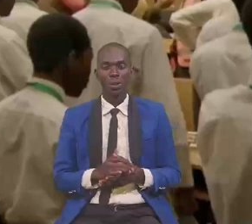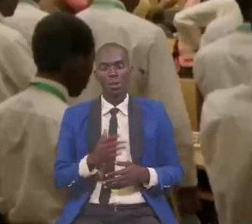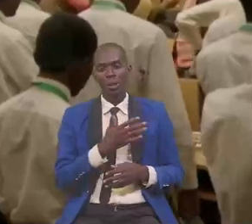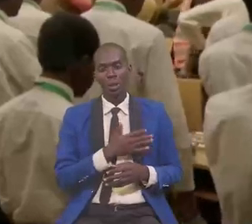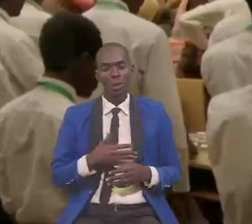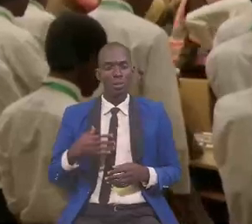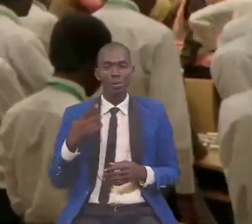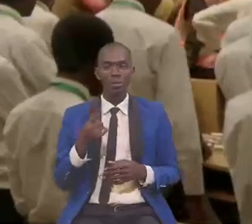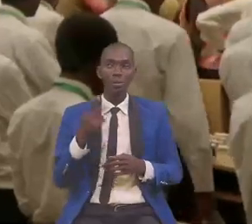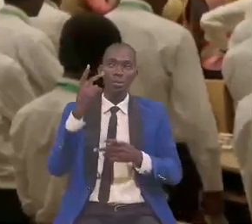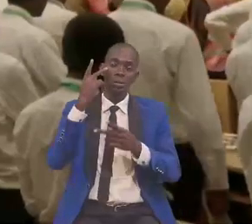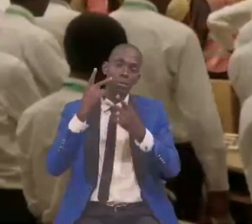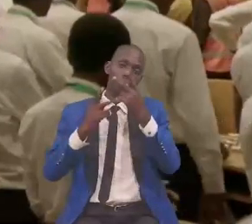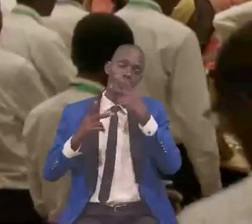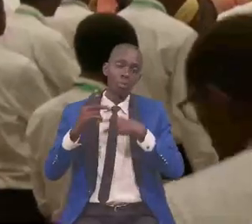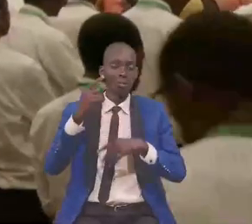Si les prophéties du monde